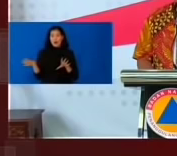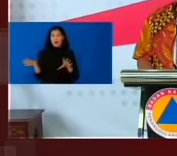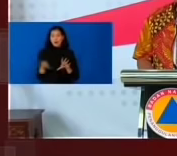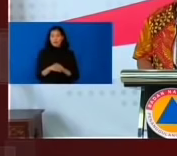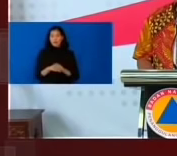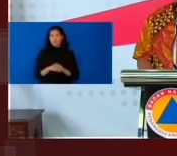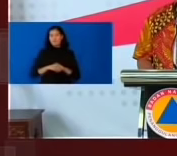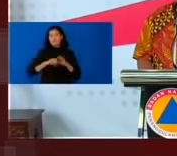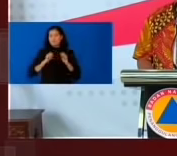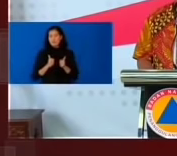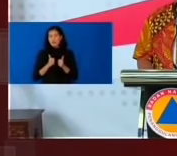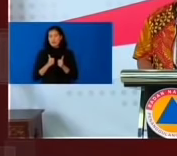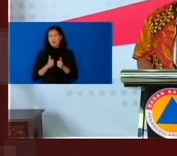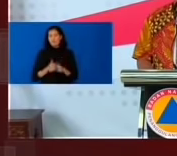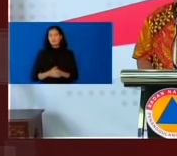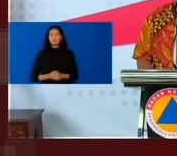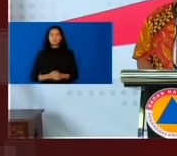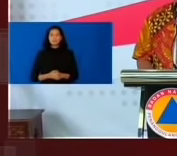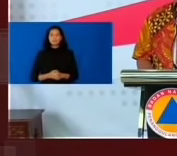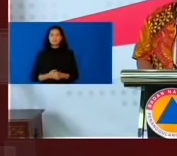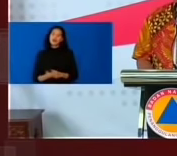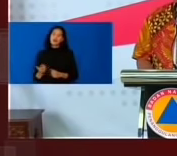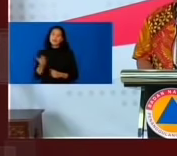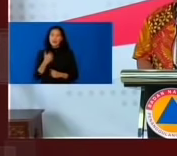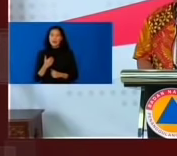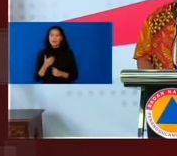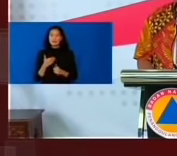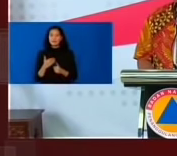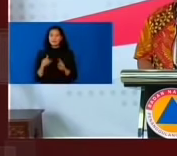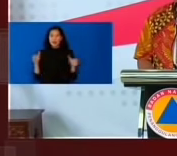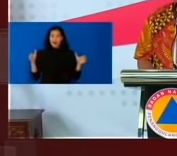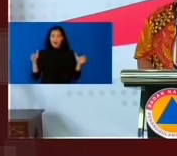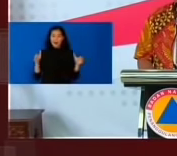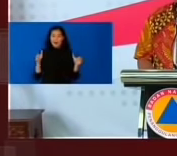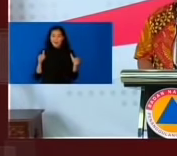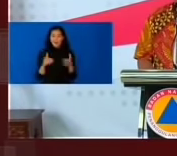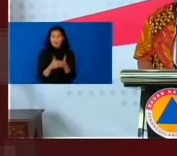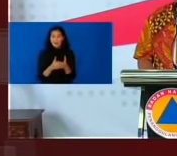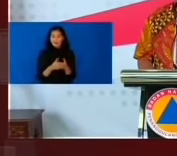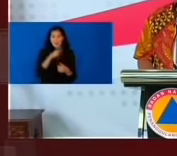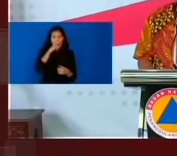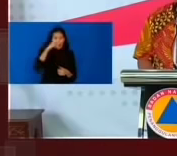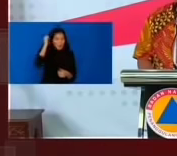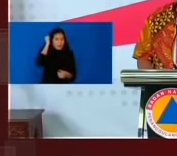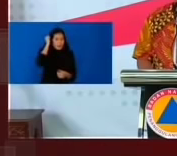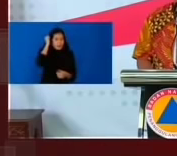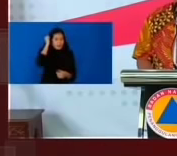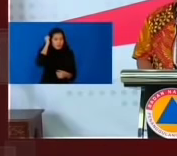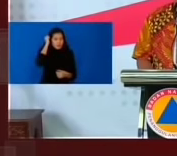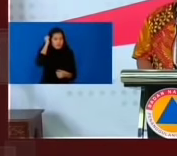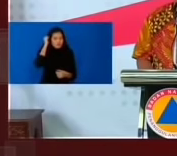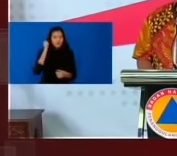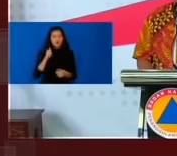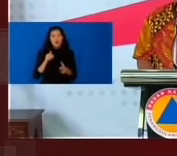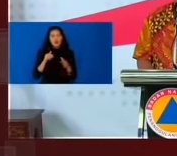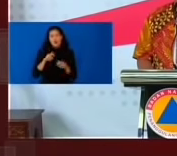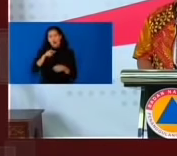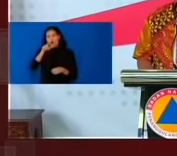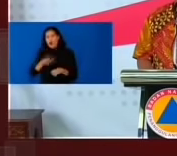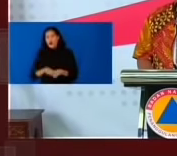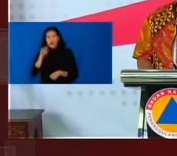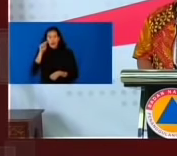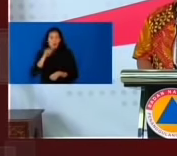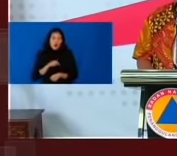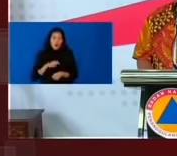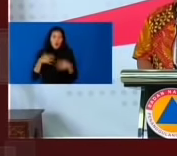secara aktif di dalam kaitan ini. Mari kita lindungi orang-orang tua kita, orang-orang yang rentan, karena